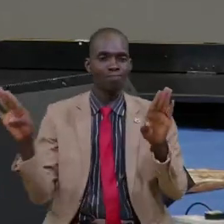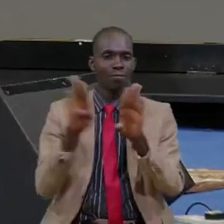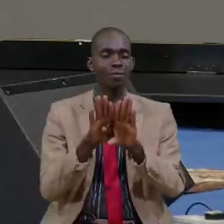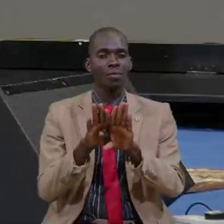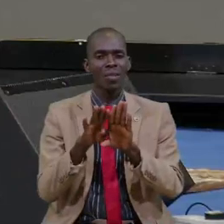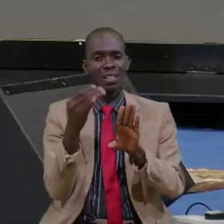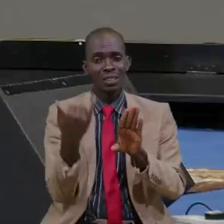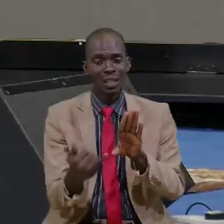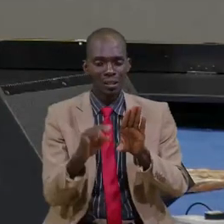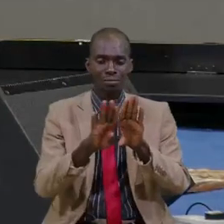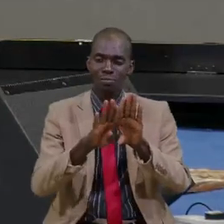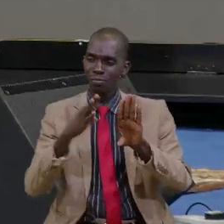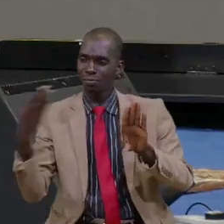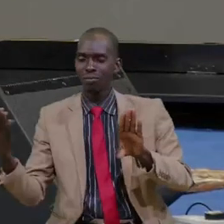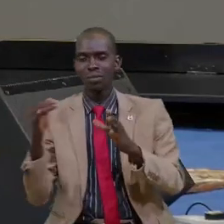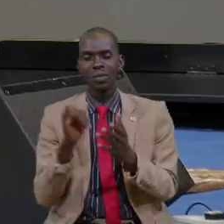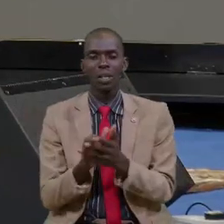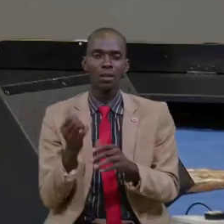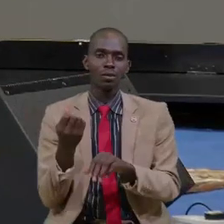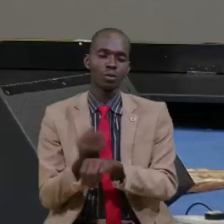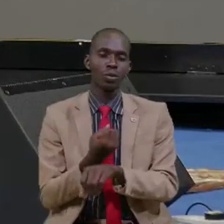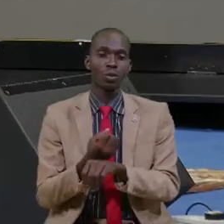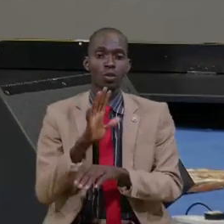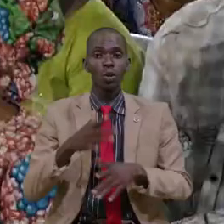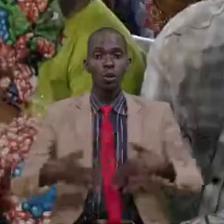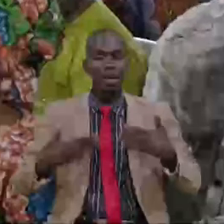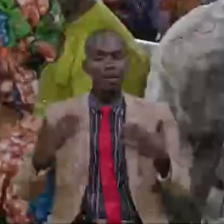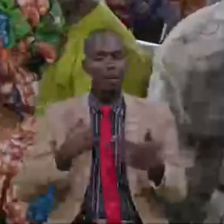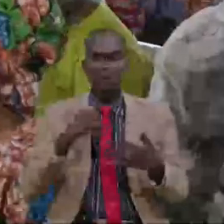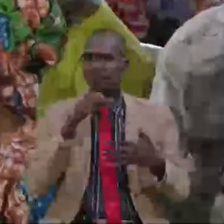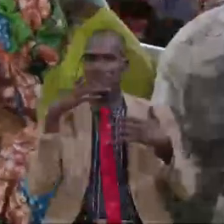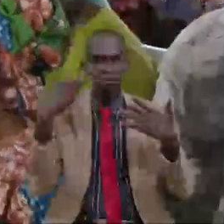maintenant. Ôtez la pierre. Ta vie